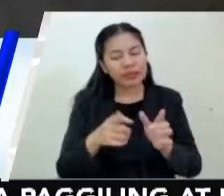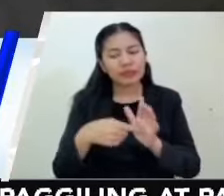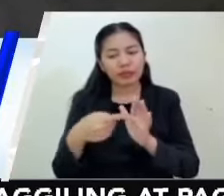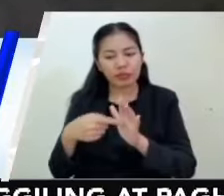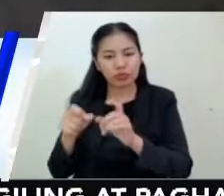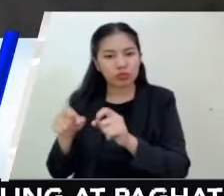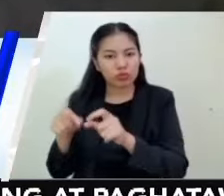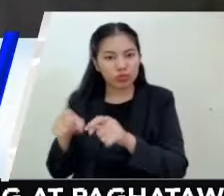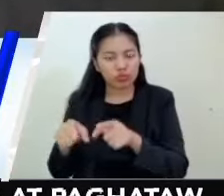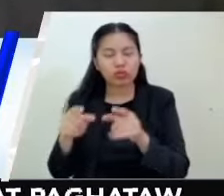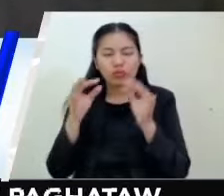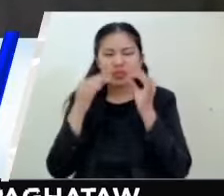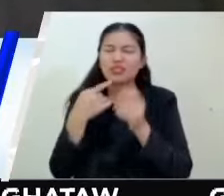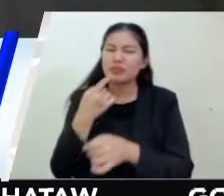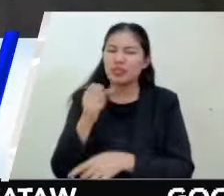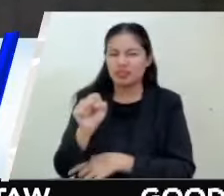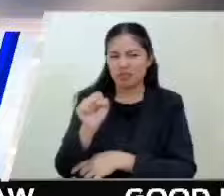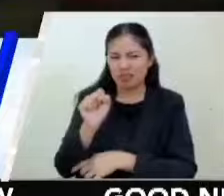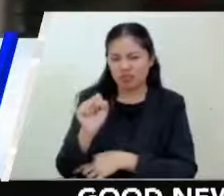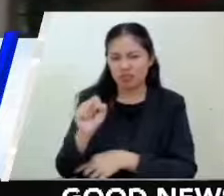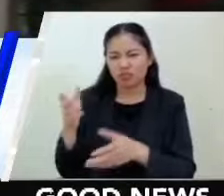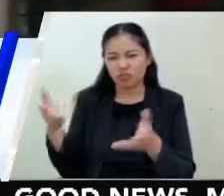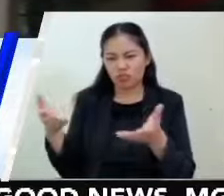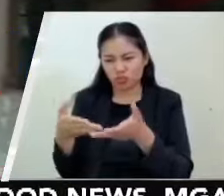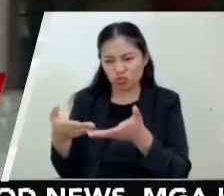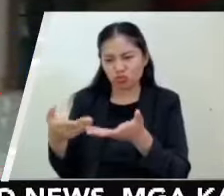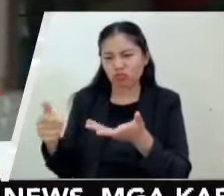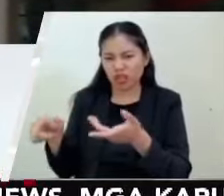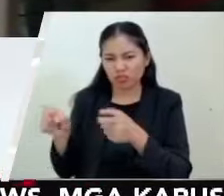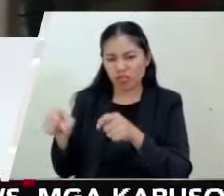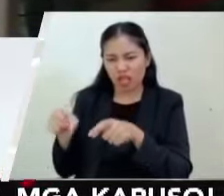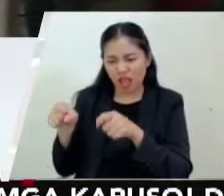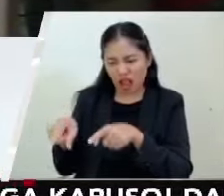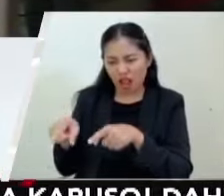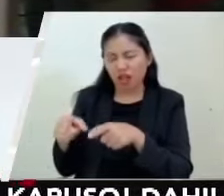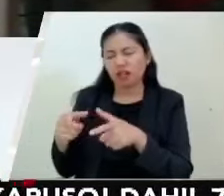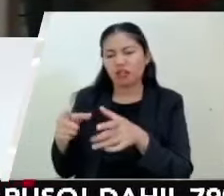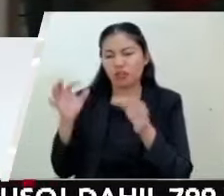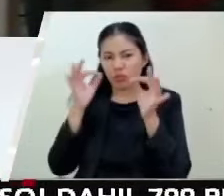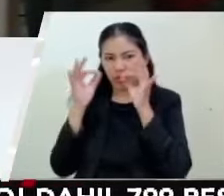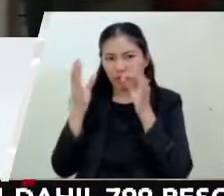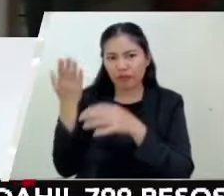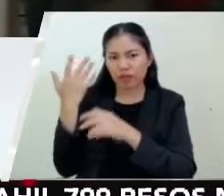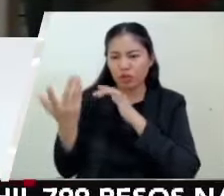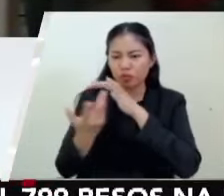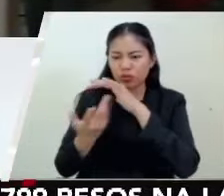dating kliyente sa maintenance ng mga sasakyan. May naging customer lang po ako na ano, na